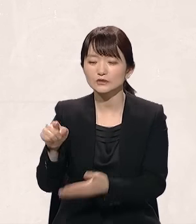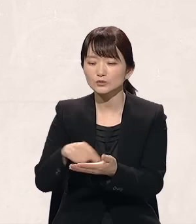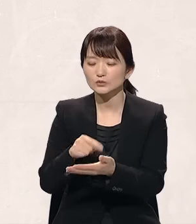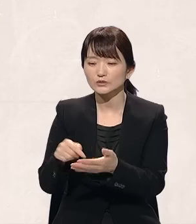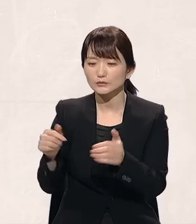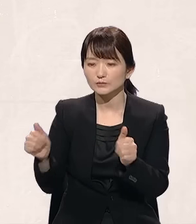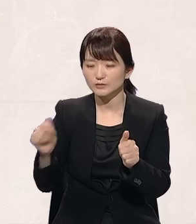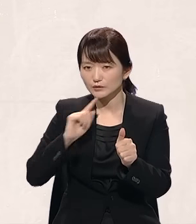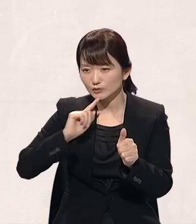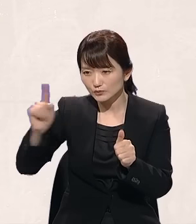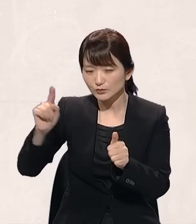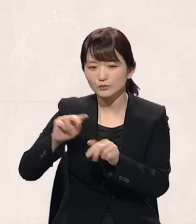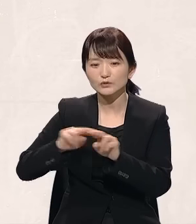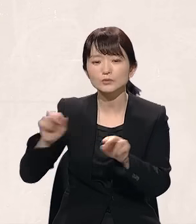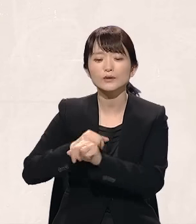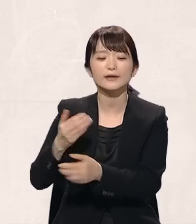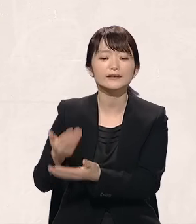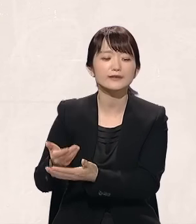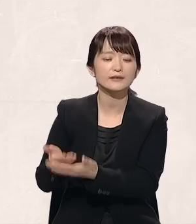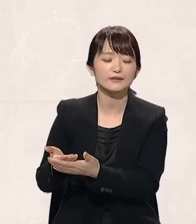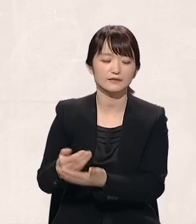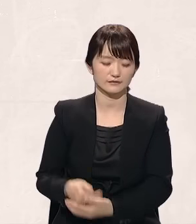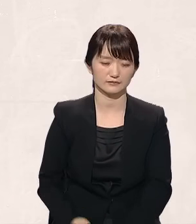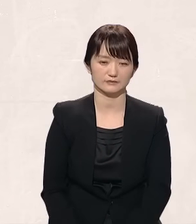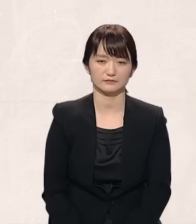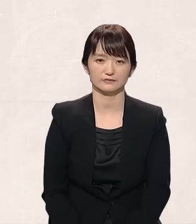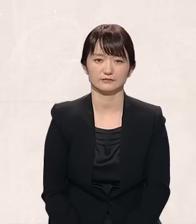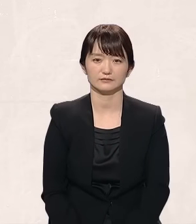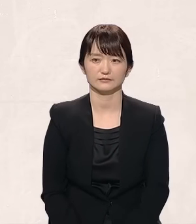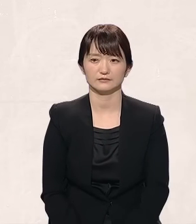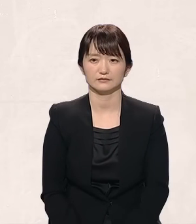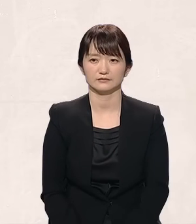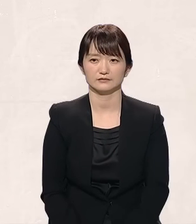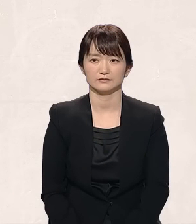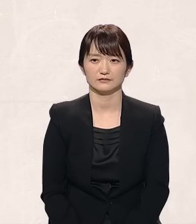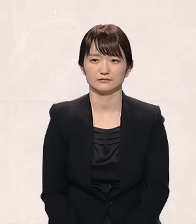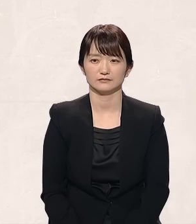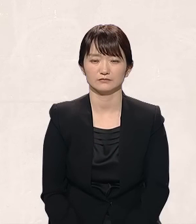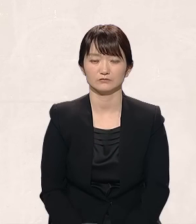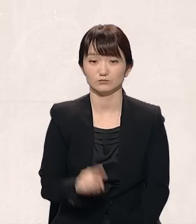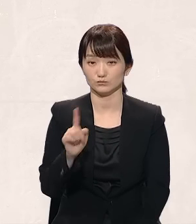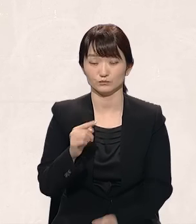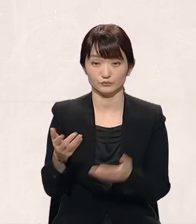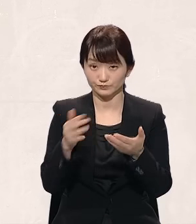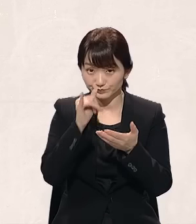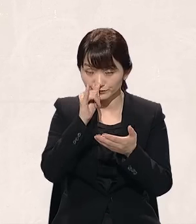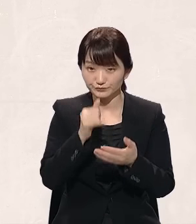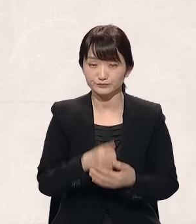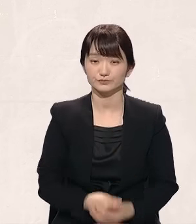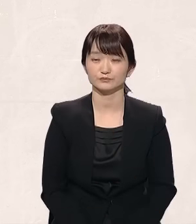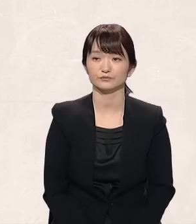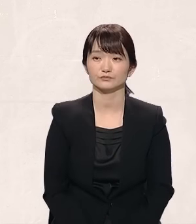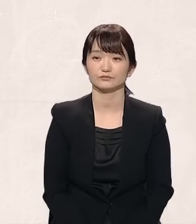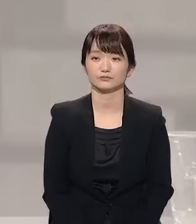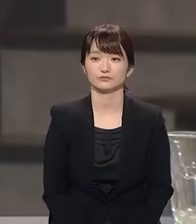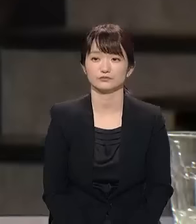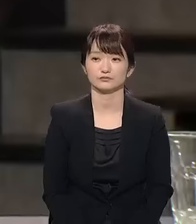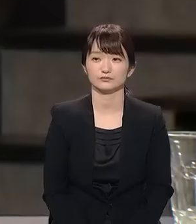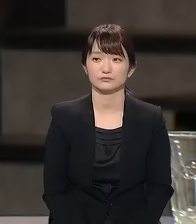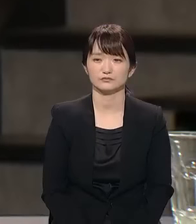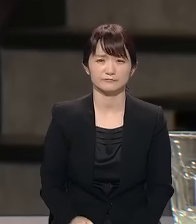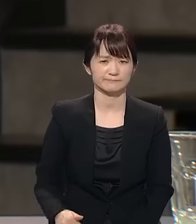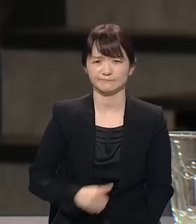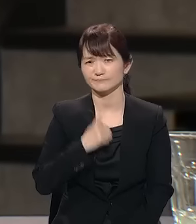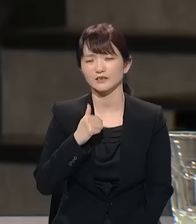치하해 달라 이렇게 회유를 했다는 겁니다 그래서 또 이제 어떤 일이 있었냐면 좀 이게 사실은 좀 화가